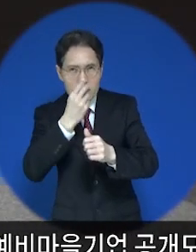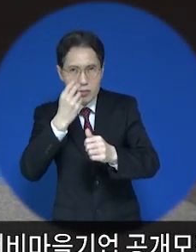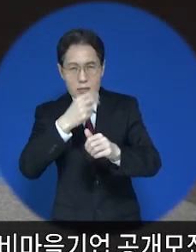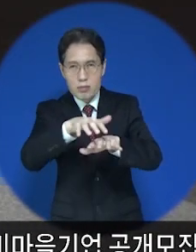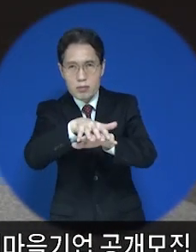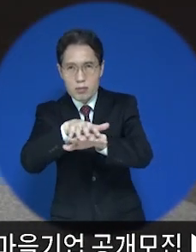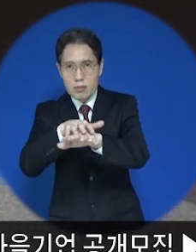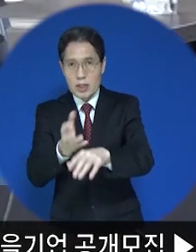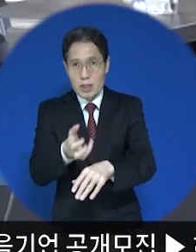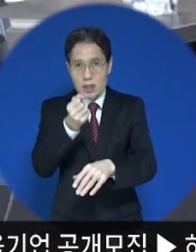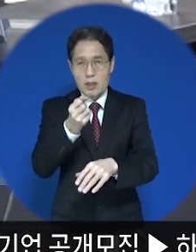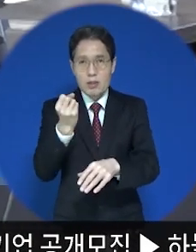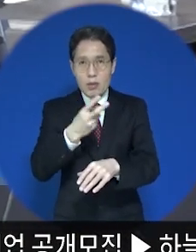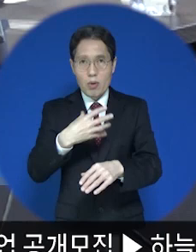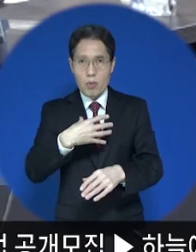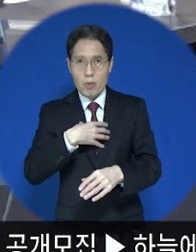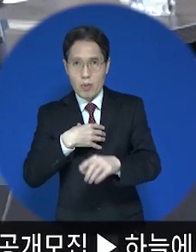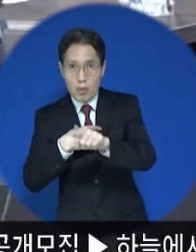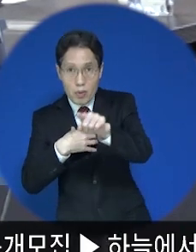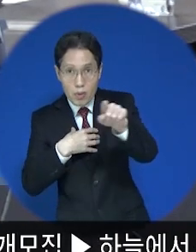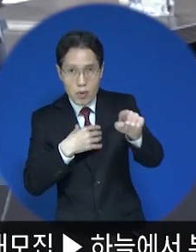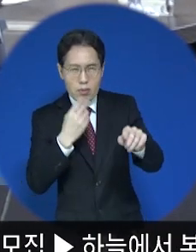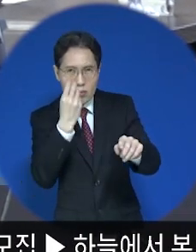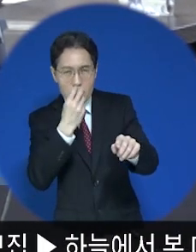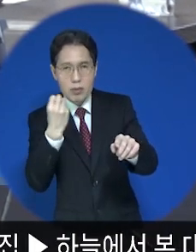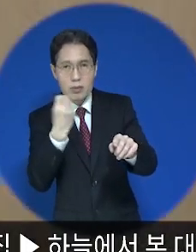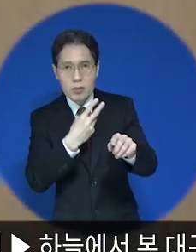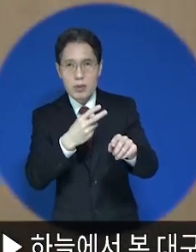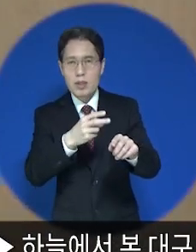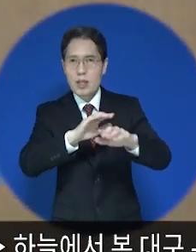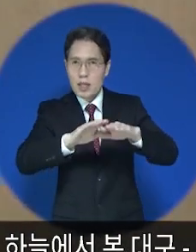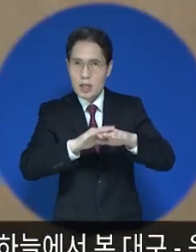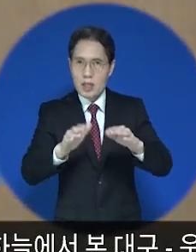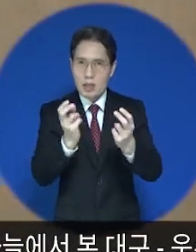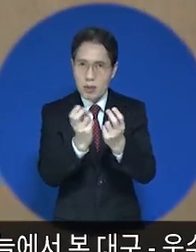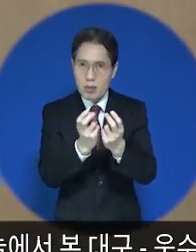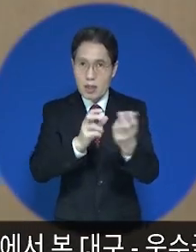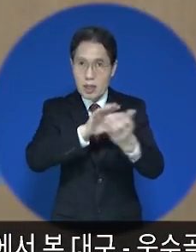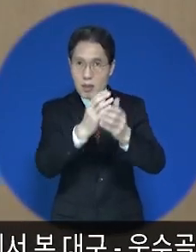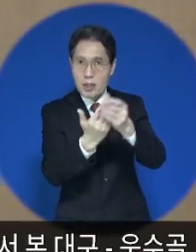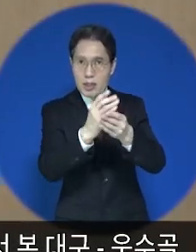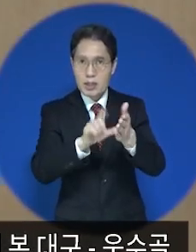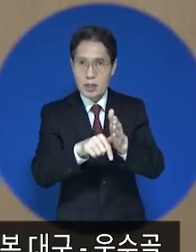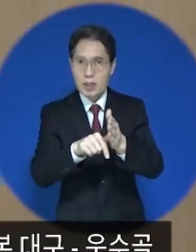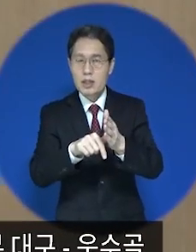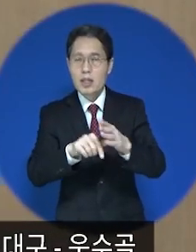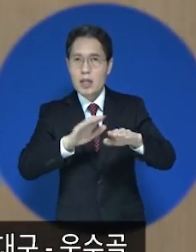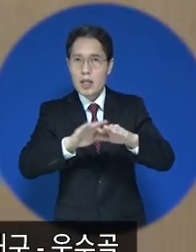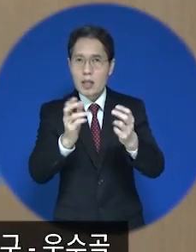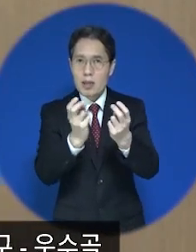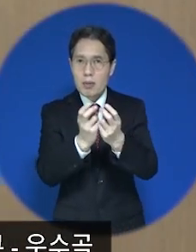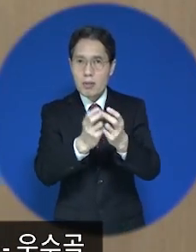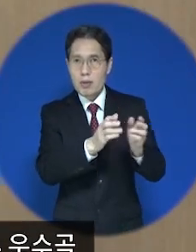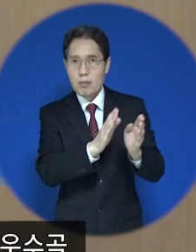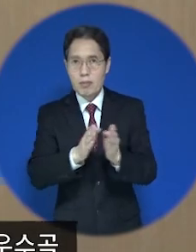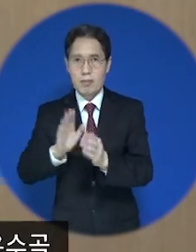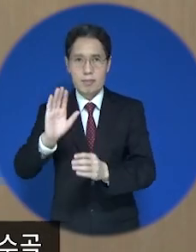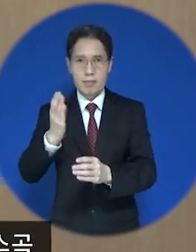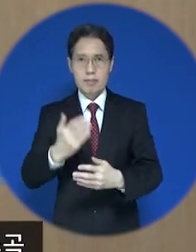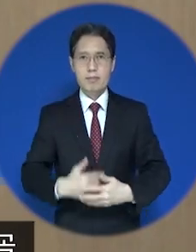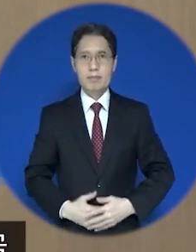구축하고 u 회 위험 요인 사전 점검과 조치 체계와 재해 발생시 대응 절차 등을 마련할